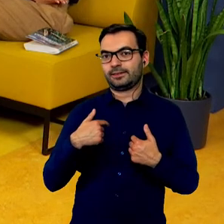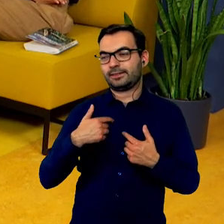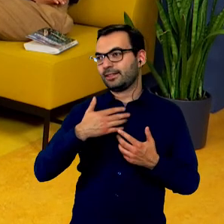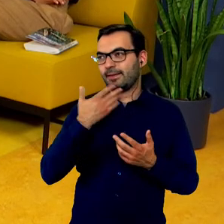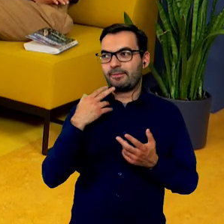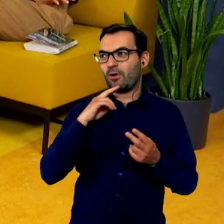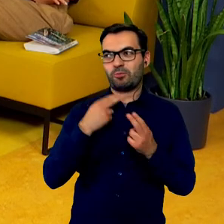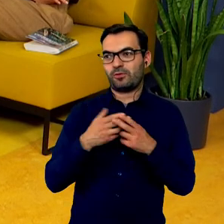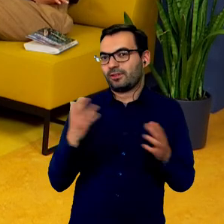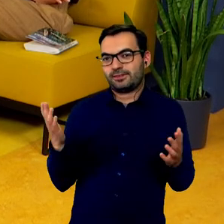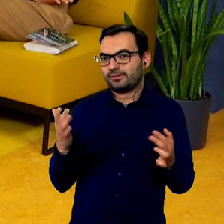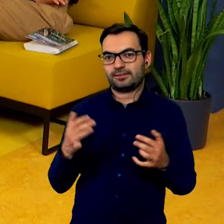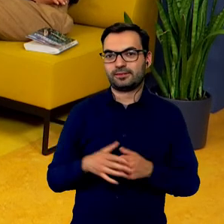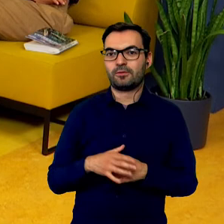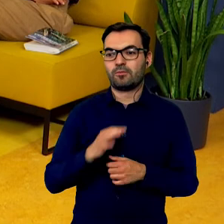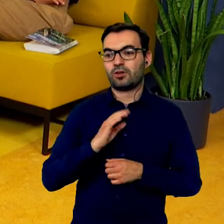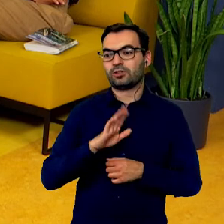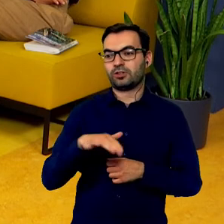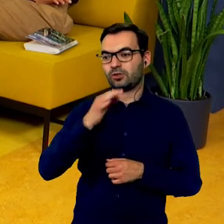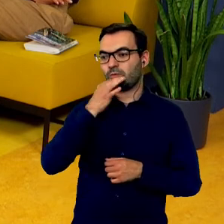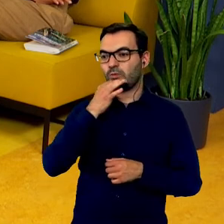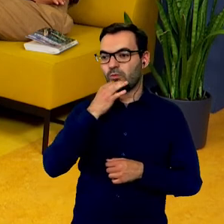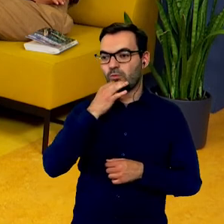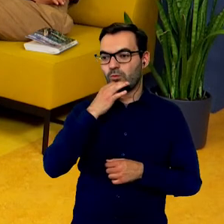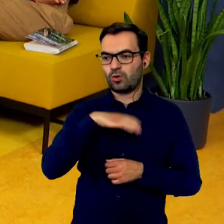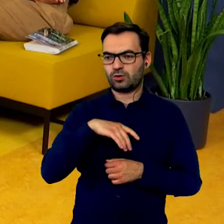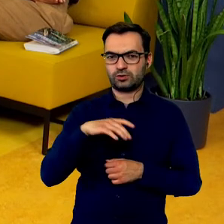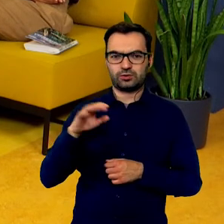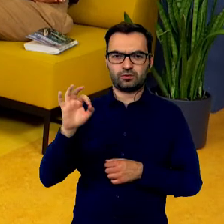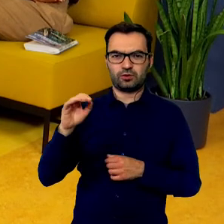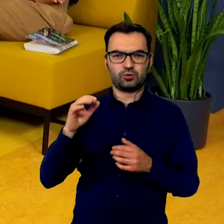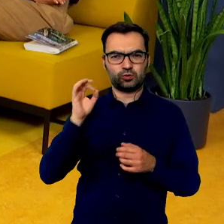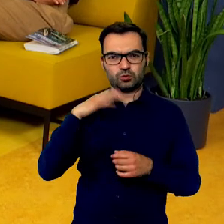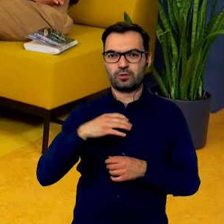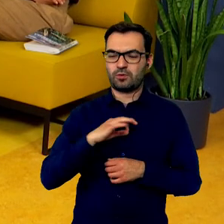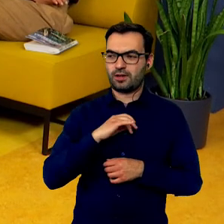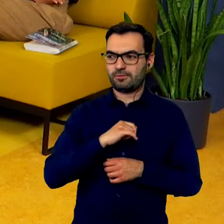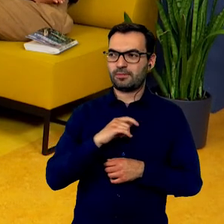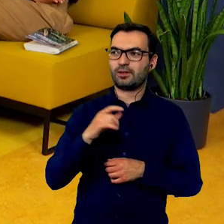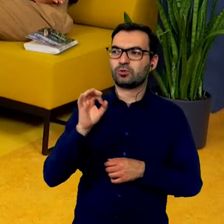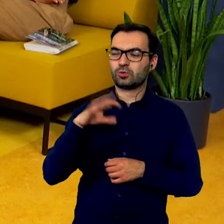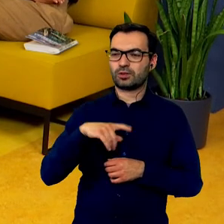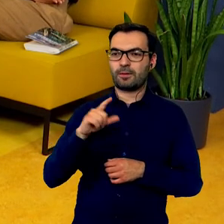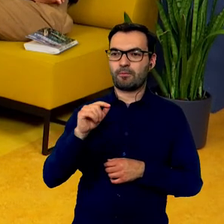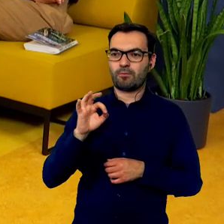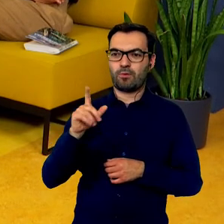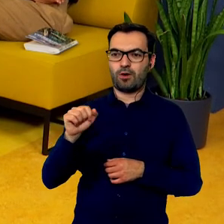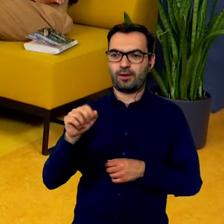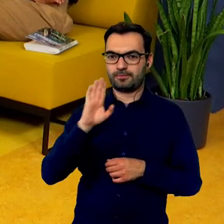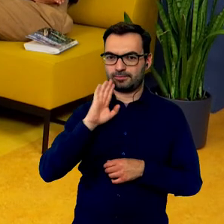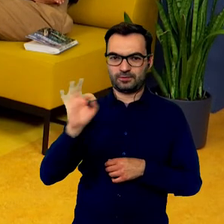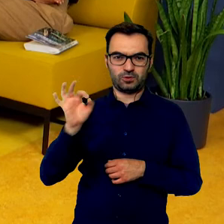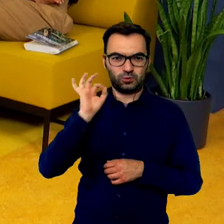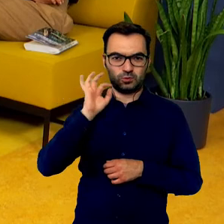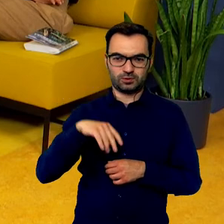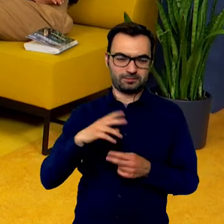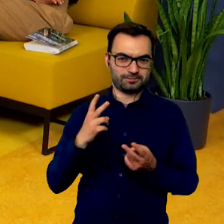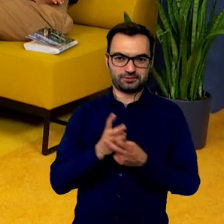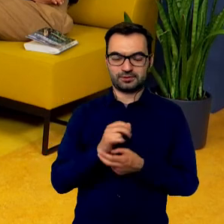znalazłam odpowiedzi. Moje dzieci są młodsze od pani córki, chociaż moja córka ma na imię Pola, tak jak pani.